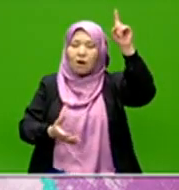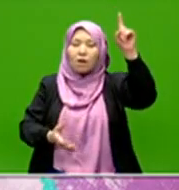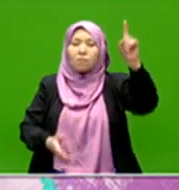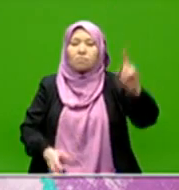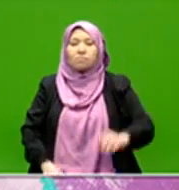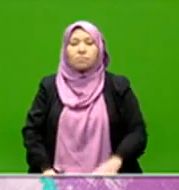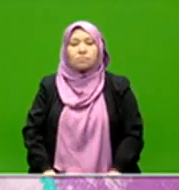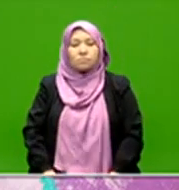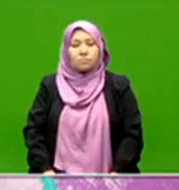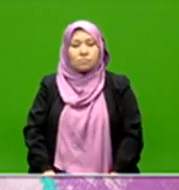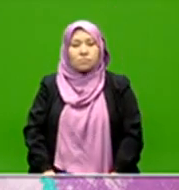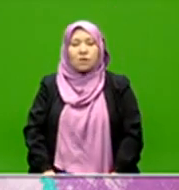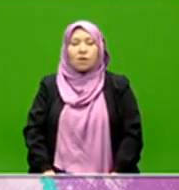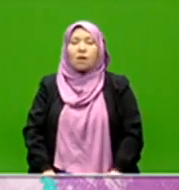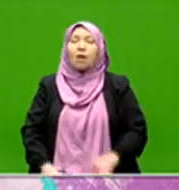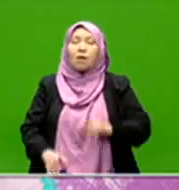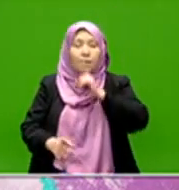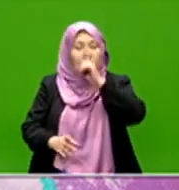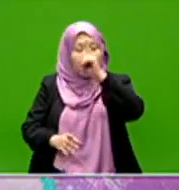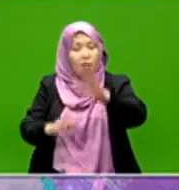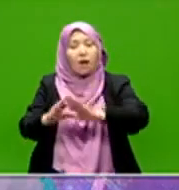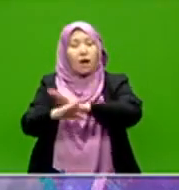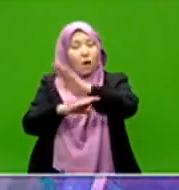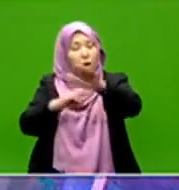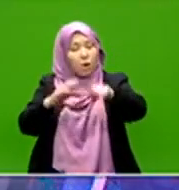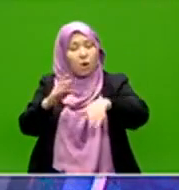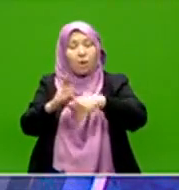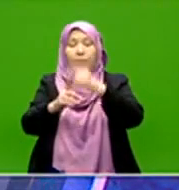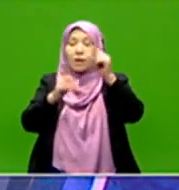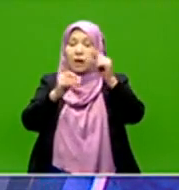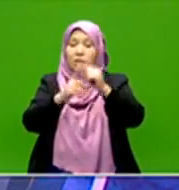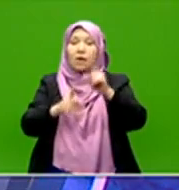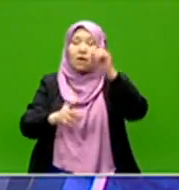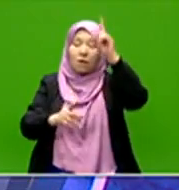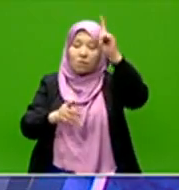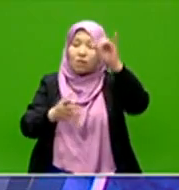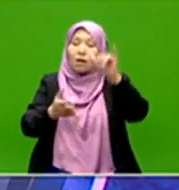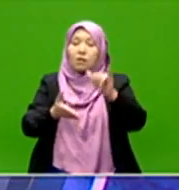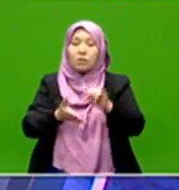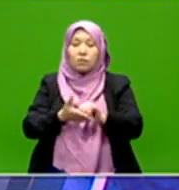المتقين صدق الله